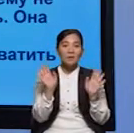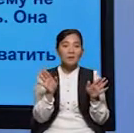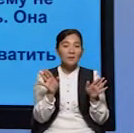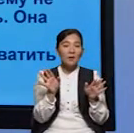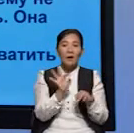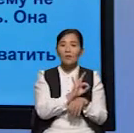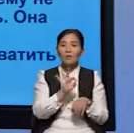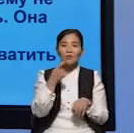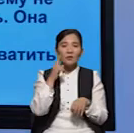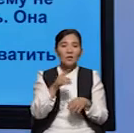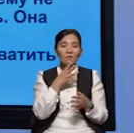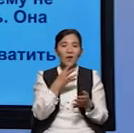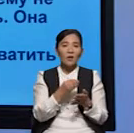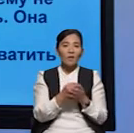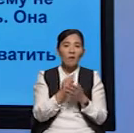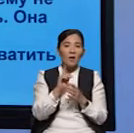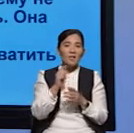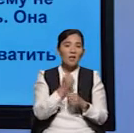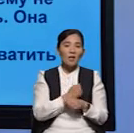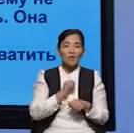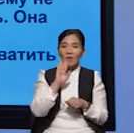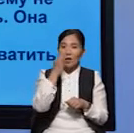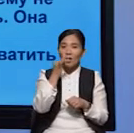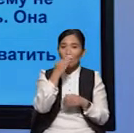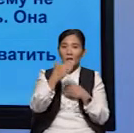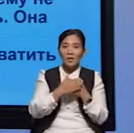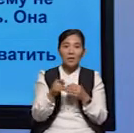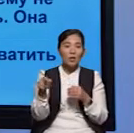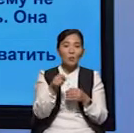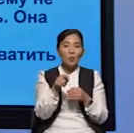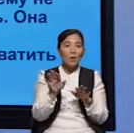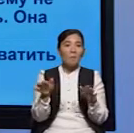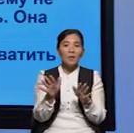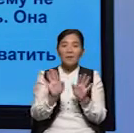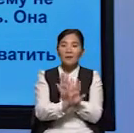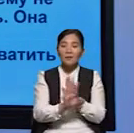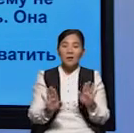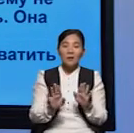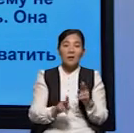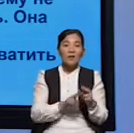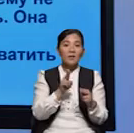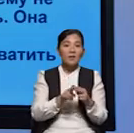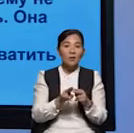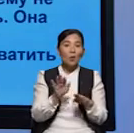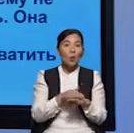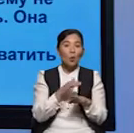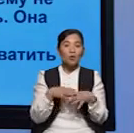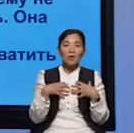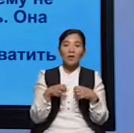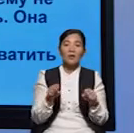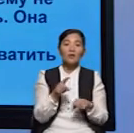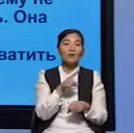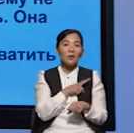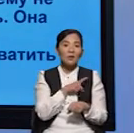птицы. Отлично знают своего злейшего врага и близко к нему не подлетают. Наконец, кошке